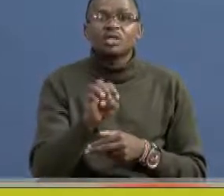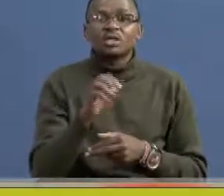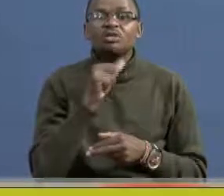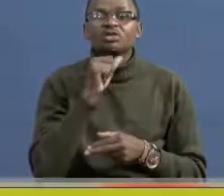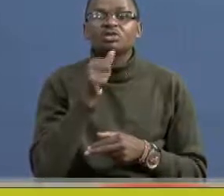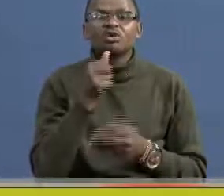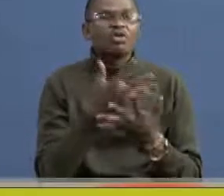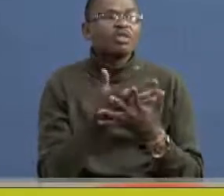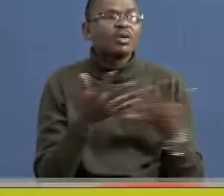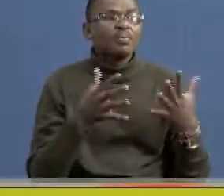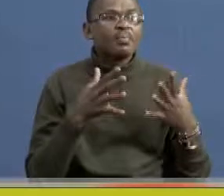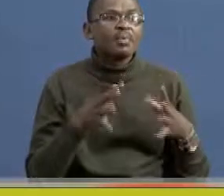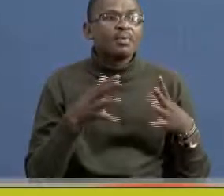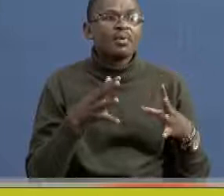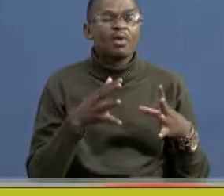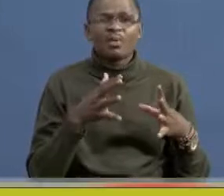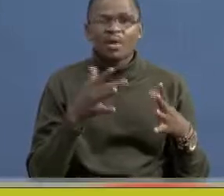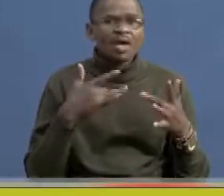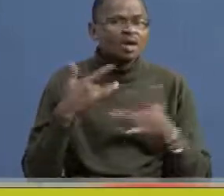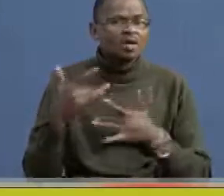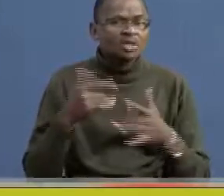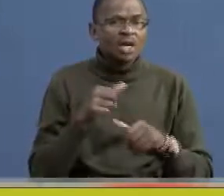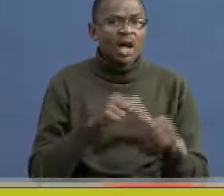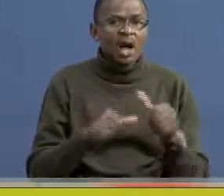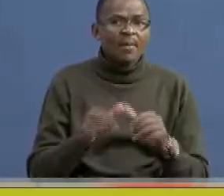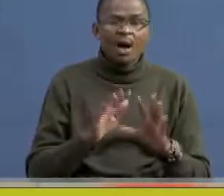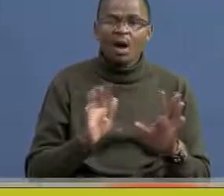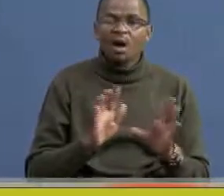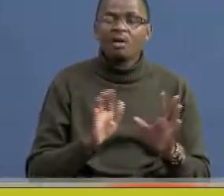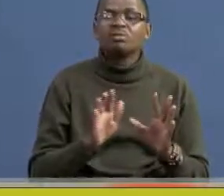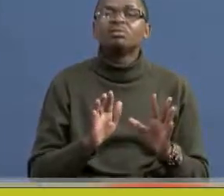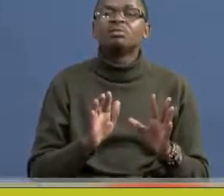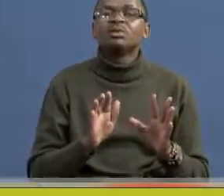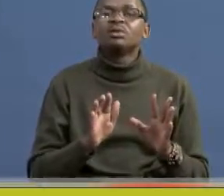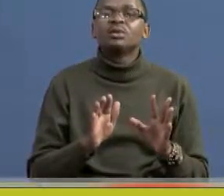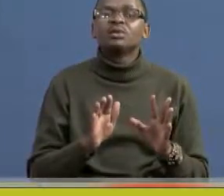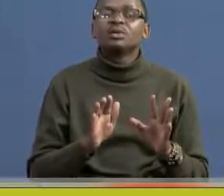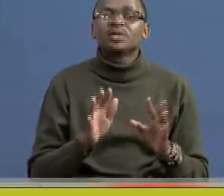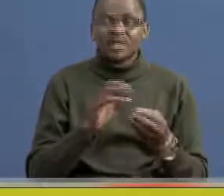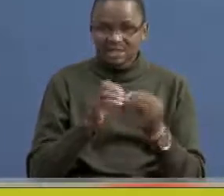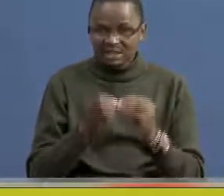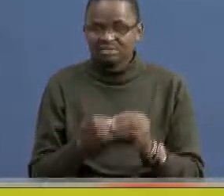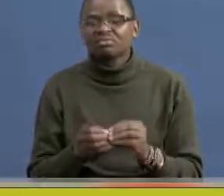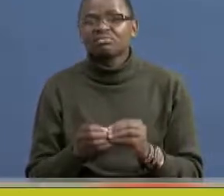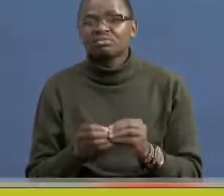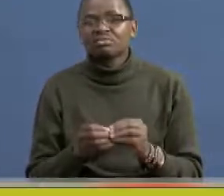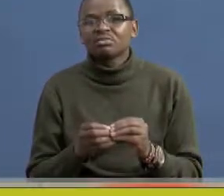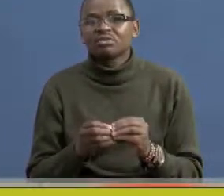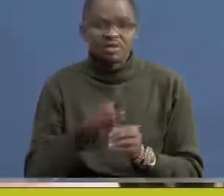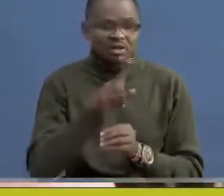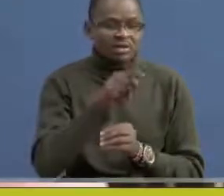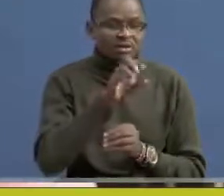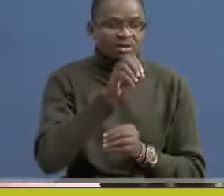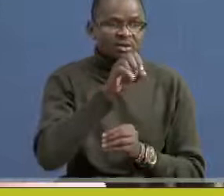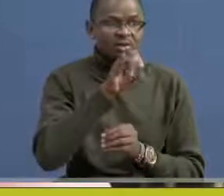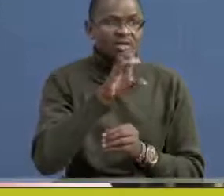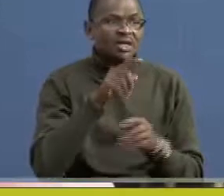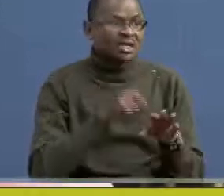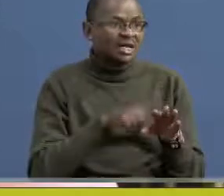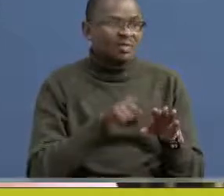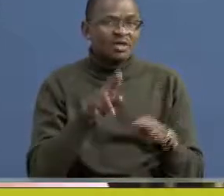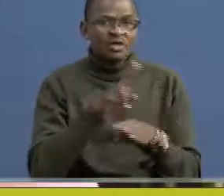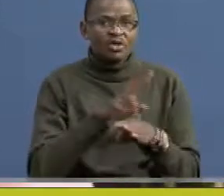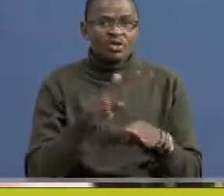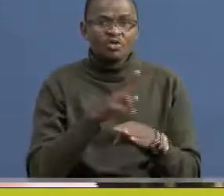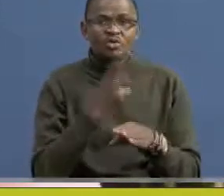not the thing that people should be concerned about. It's the combustion of tobacco that creates the toxicants. When you use an